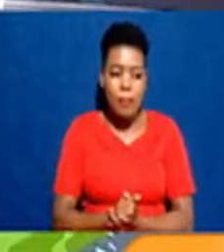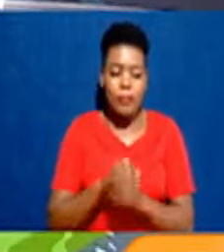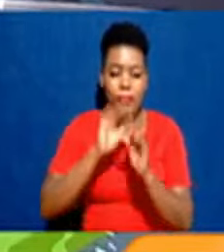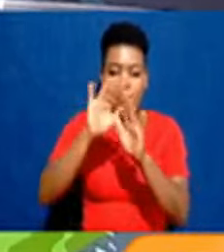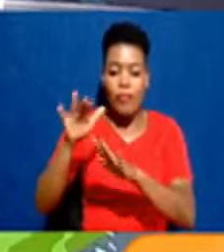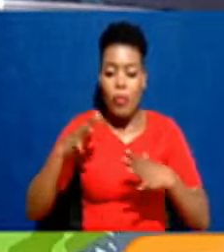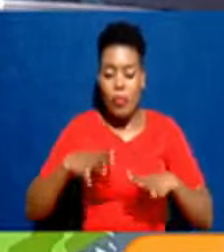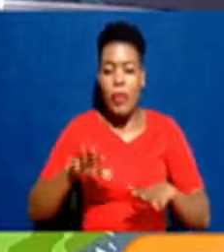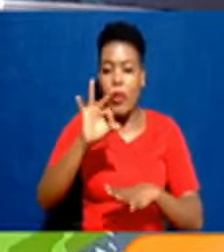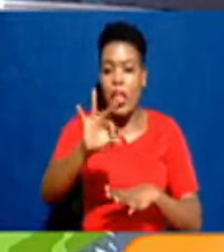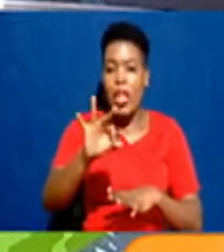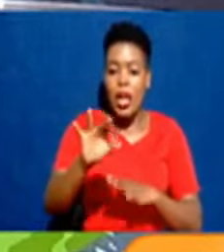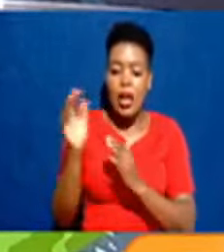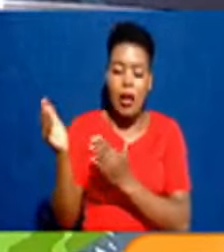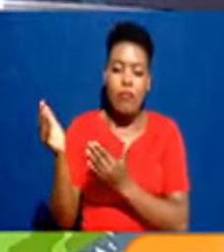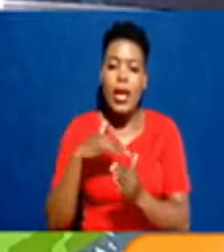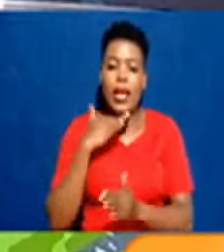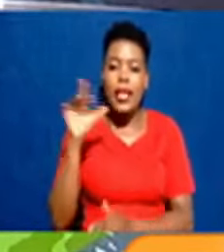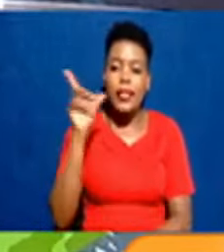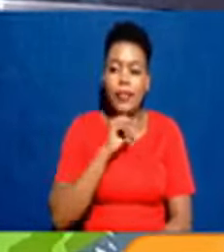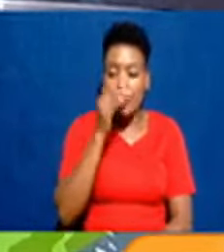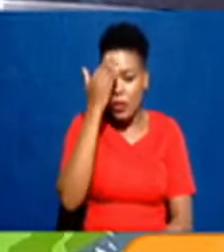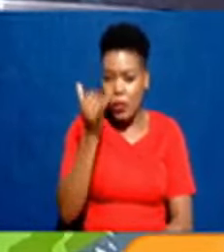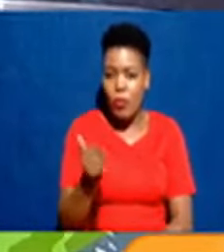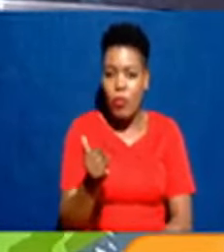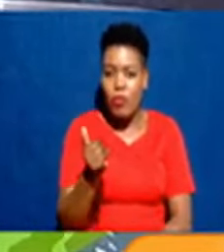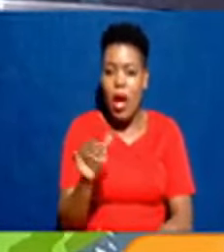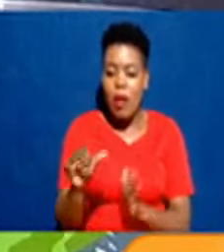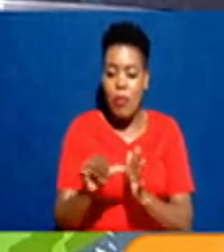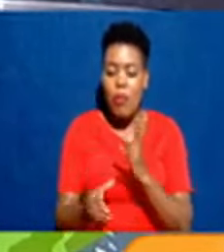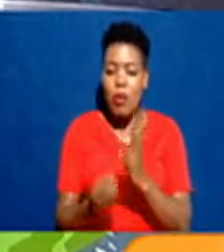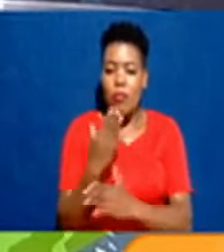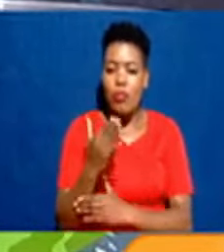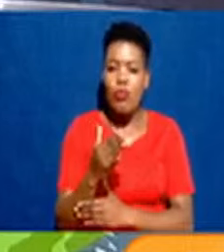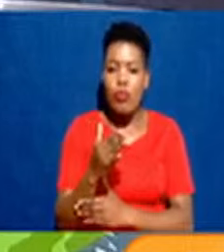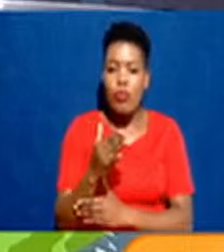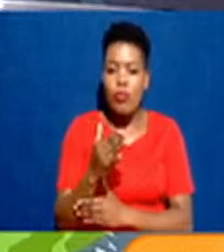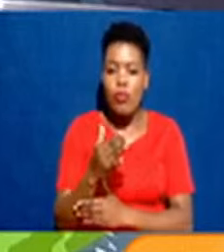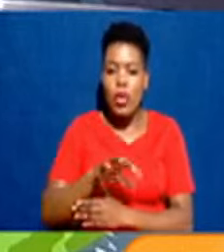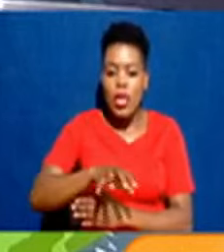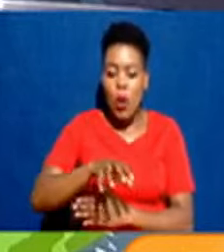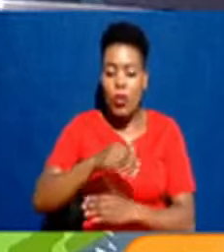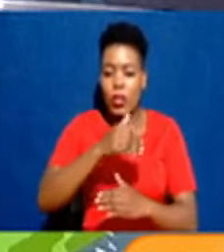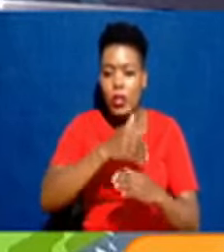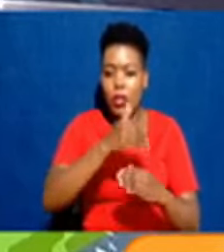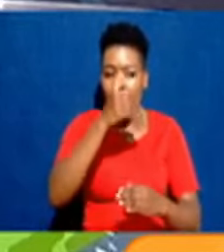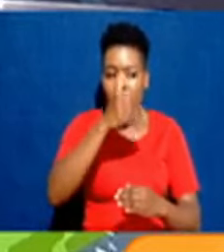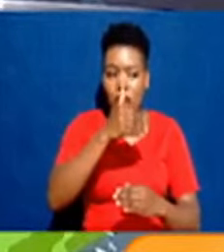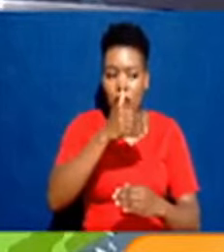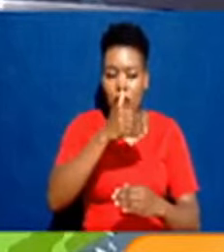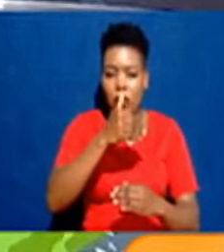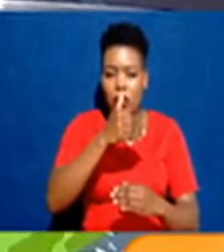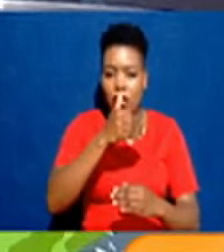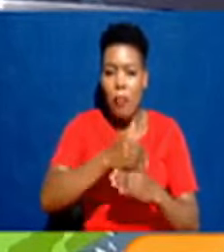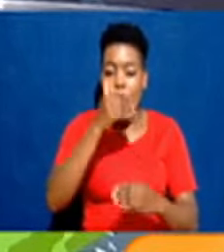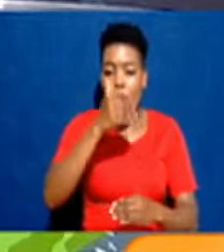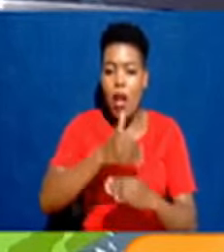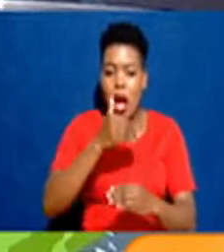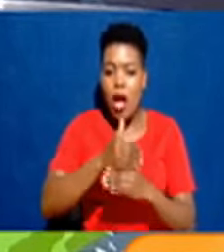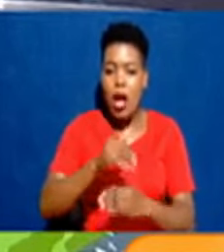Watu watatu wamethibitishwa kufariki katika mapigano mapya yaliyozuka Transmara magharibi katika mpaka wa Enoreteet na